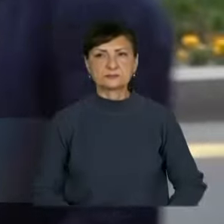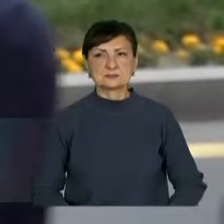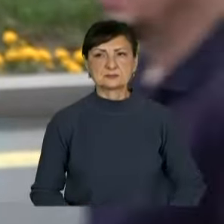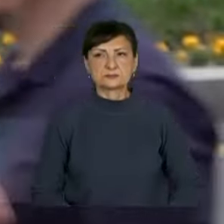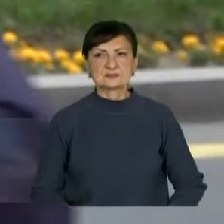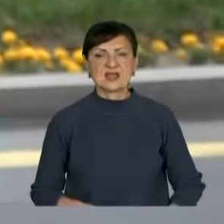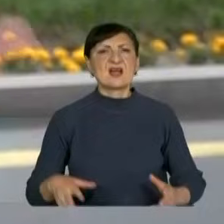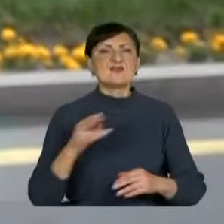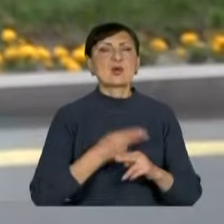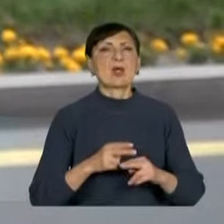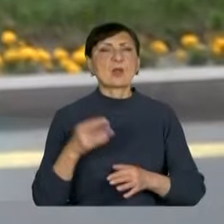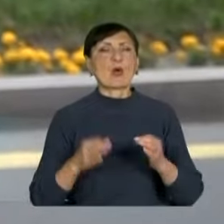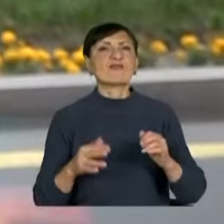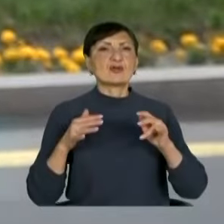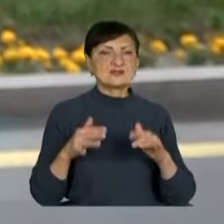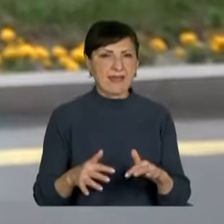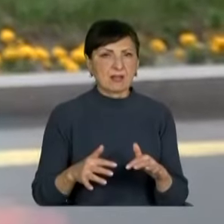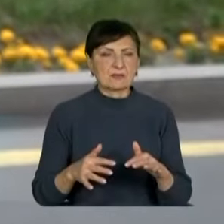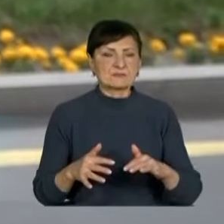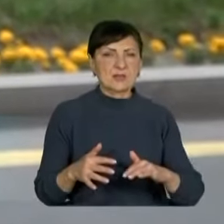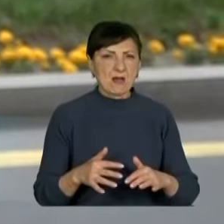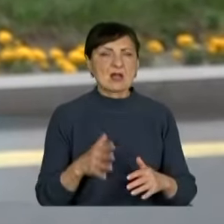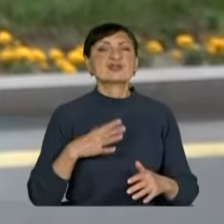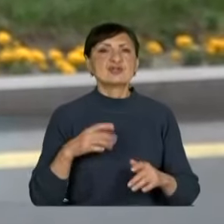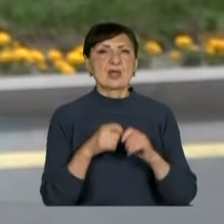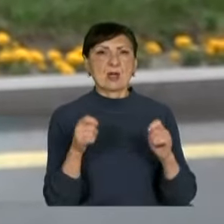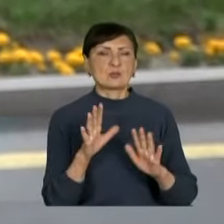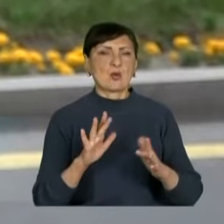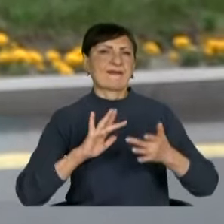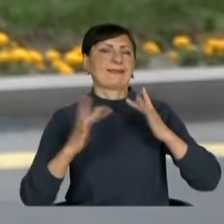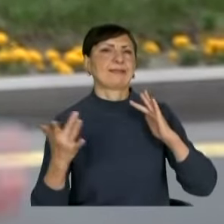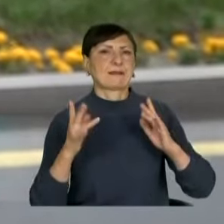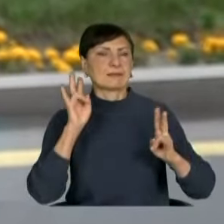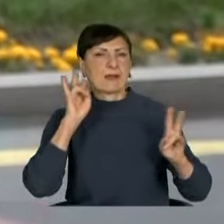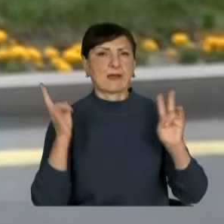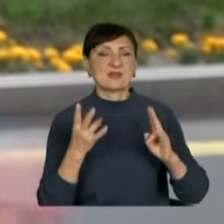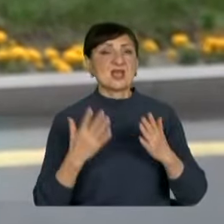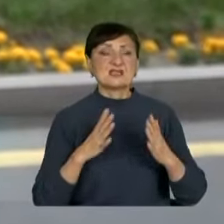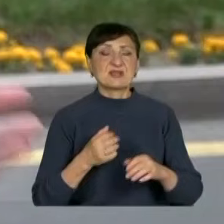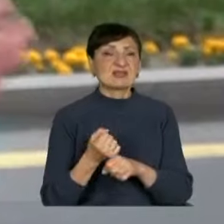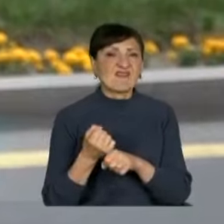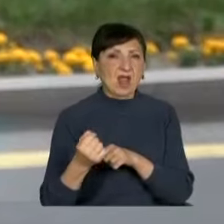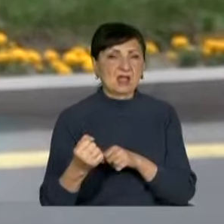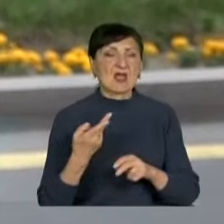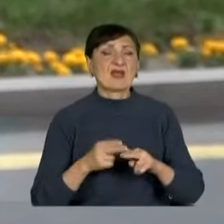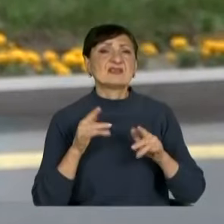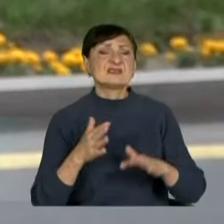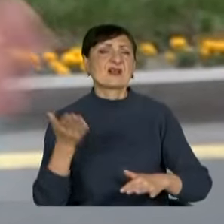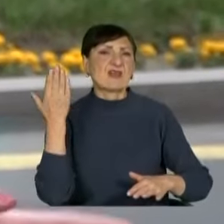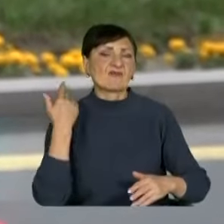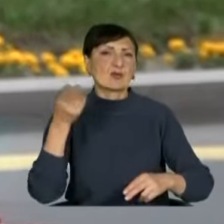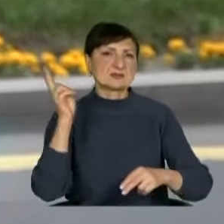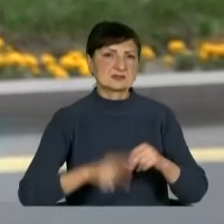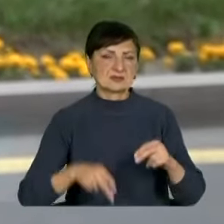Все это уголовное дело раскачивалось только из-за социальных сетей. Если бы не было давления, это дело бы завершилось